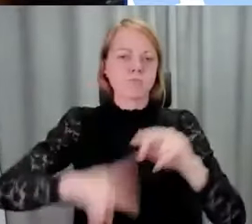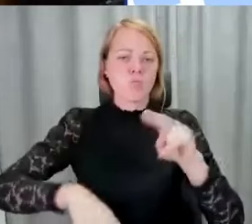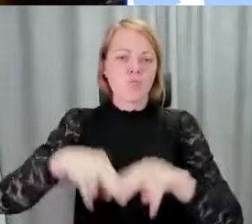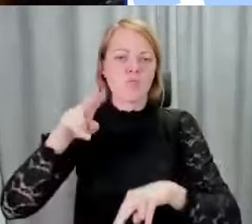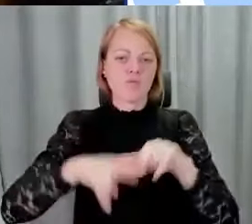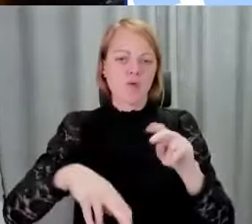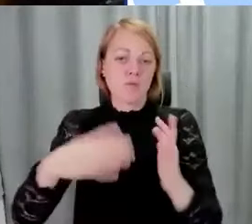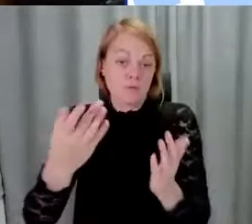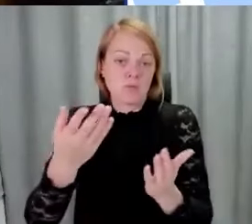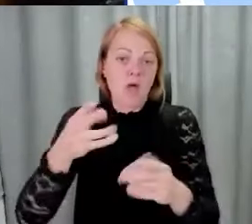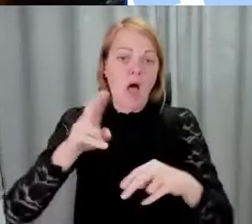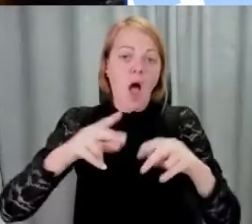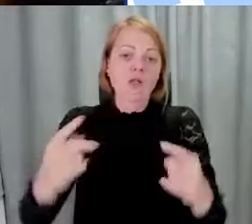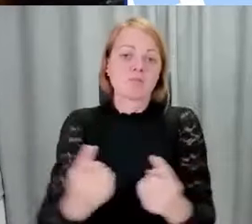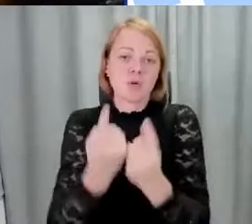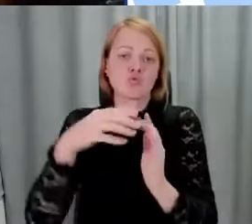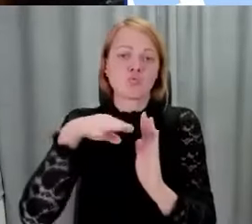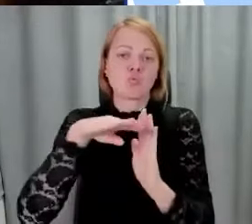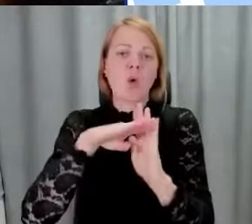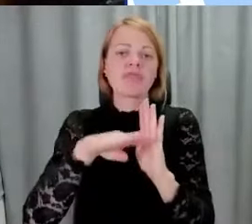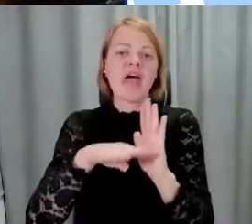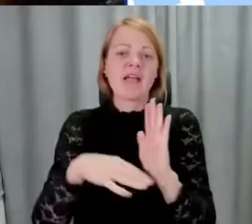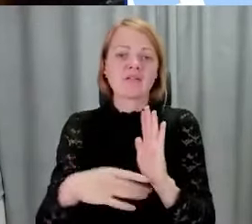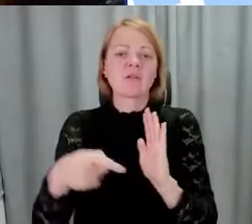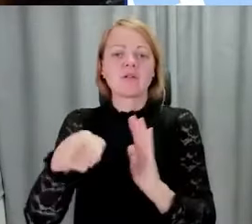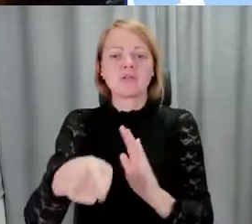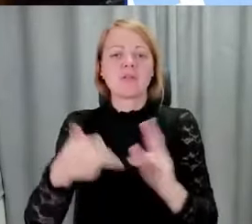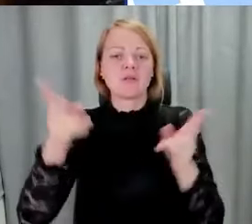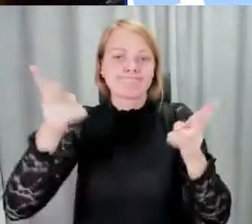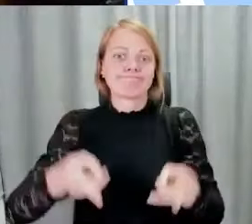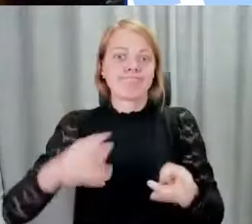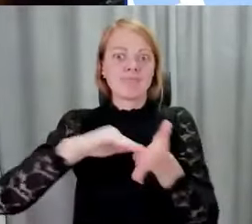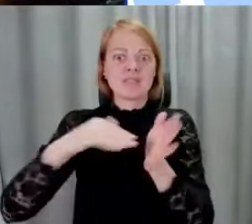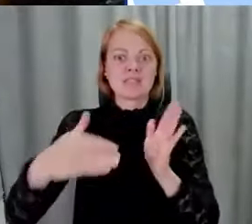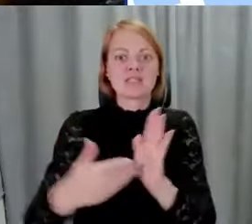noteikumiem, izlikt. Un force majeure apstākļos, tas, ko mēs redzam, kad